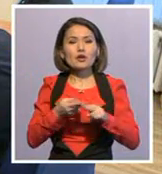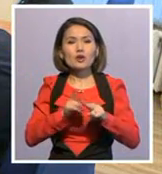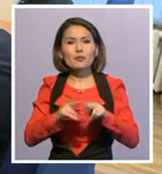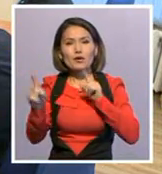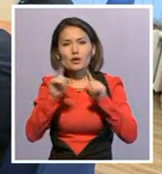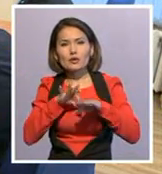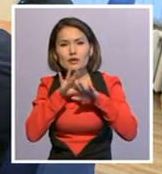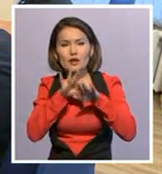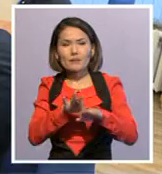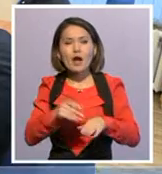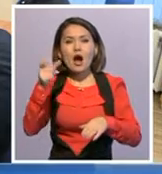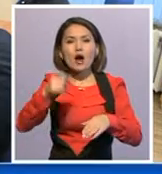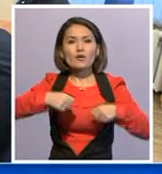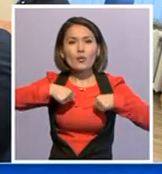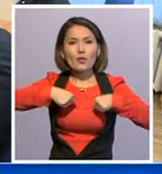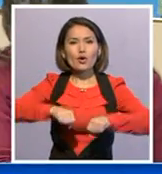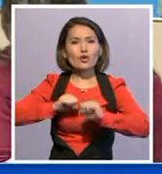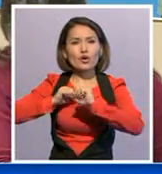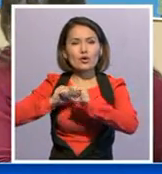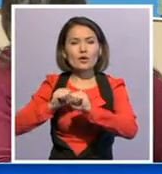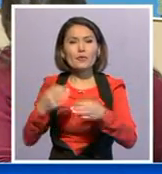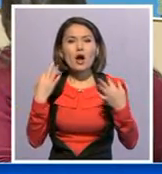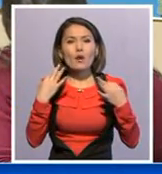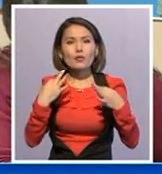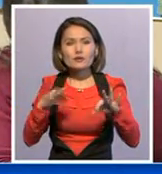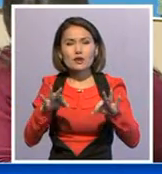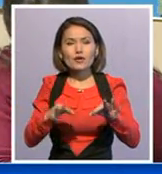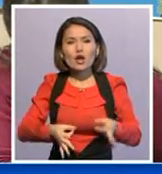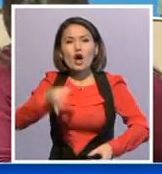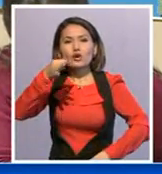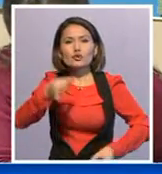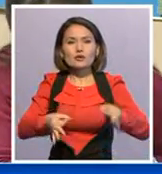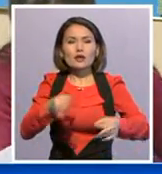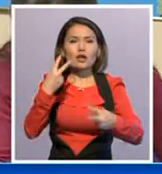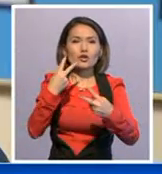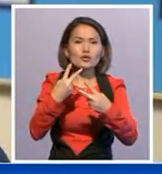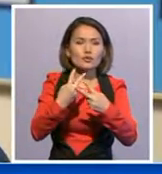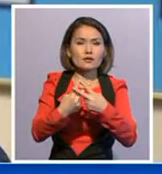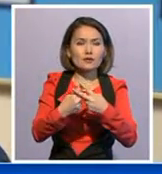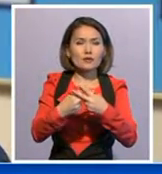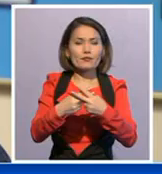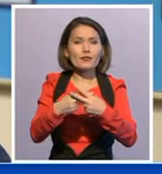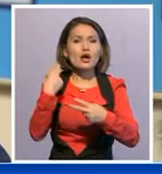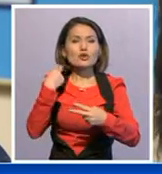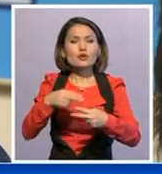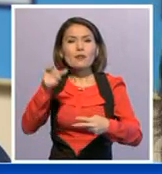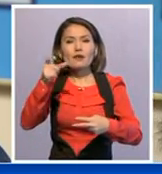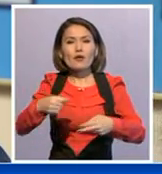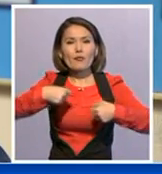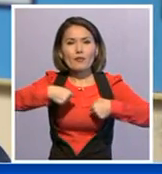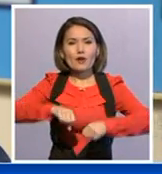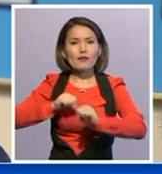дөңгелек үстел өтті. Онда адам құқығы мен бостандығы және сотталғандар құқығының сақталуы сөз болды. Дөңгелек үстел жұмысына адам құқығы